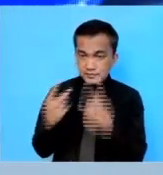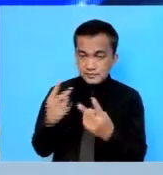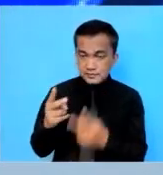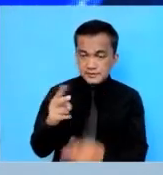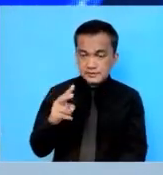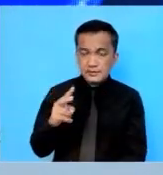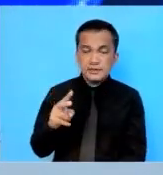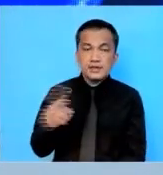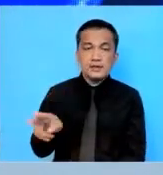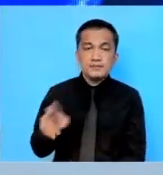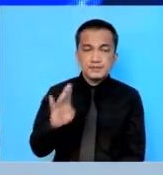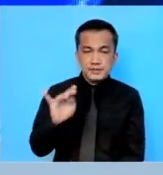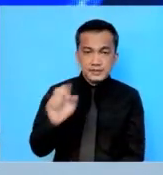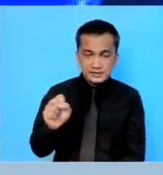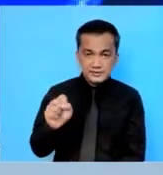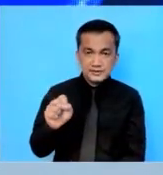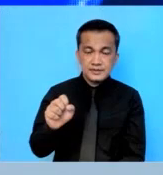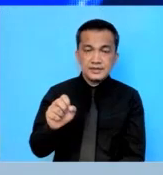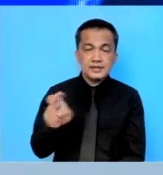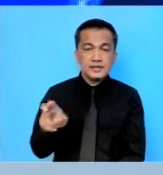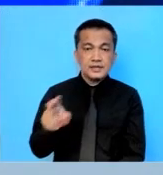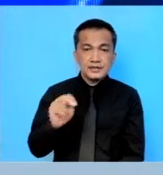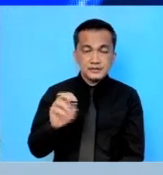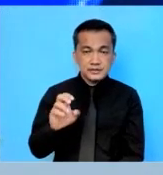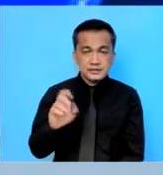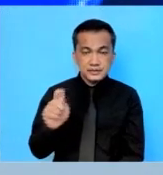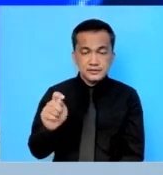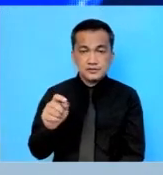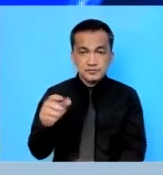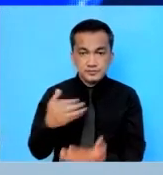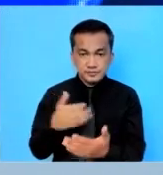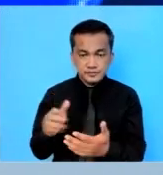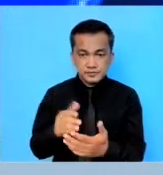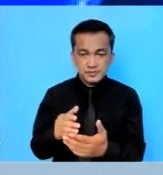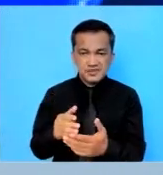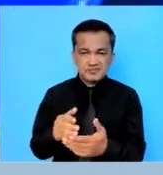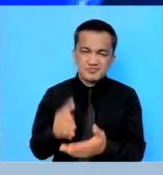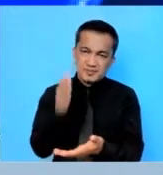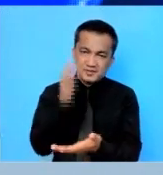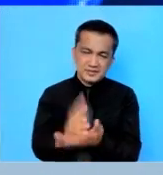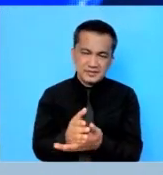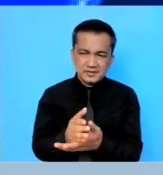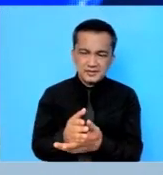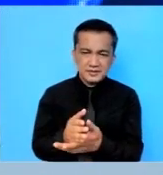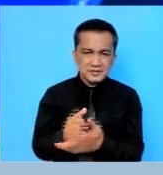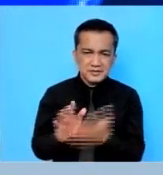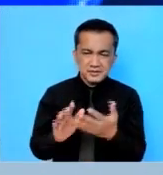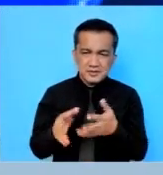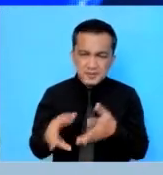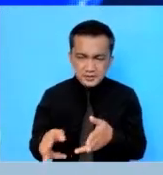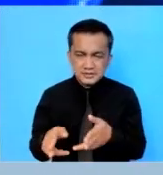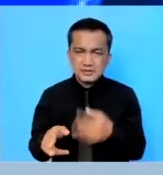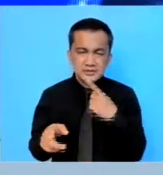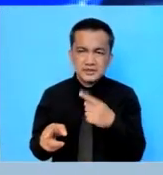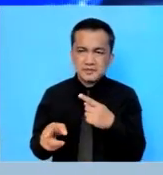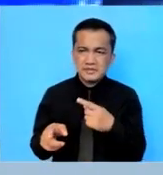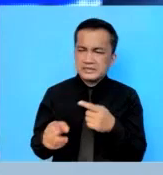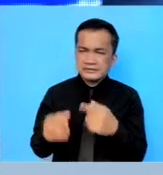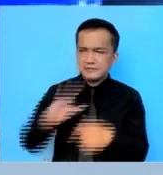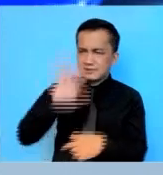NCT concert. Ang mga inabot ng cut-off sa walk-in, never say die pa rin at susubukan daw